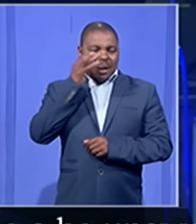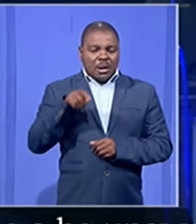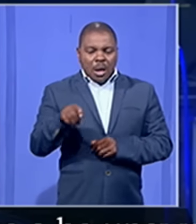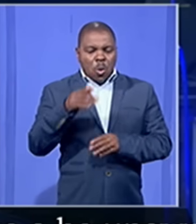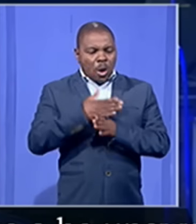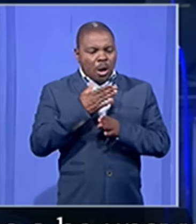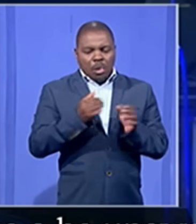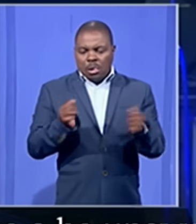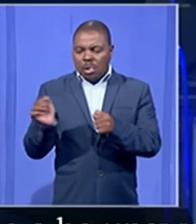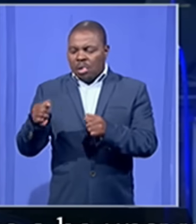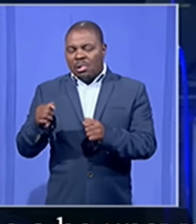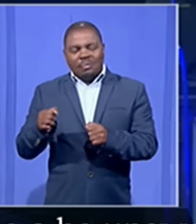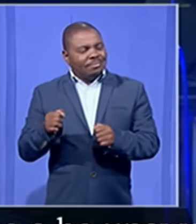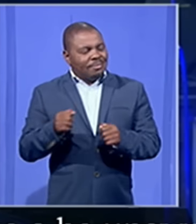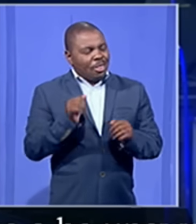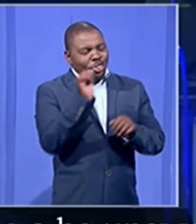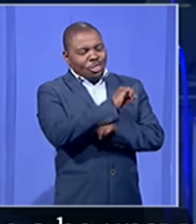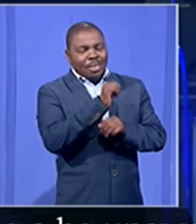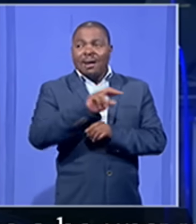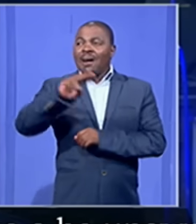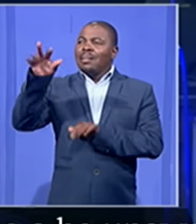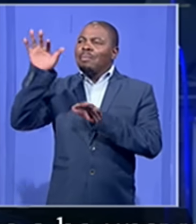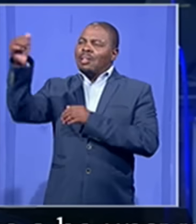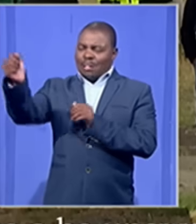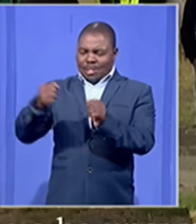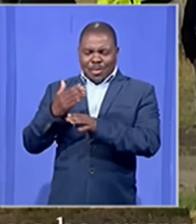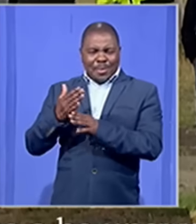thapa batho ba ba sa nneng kwa kgaolong eo.